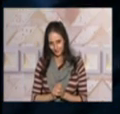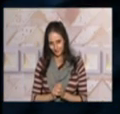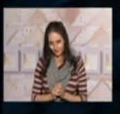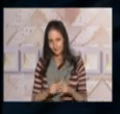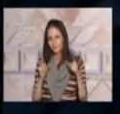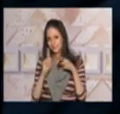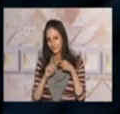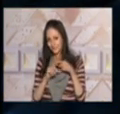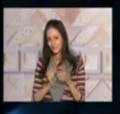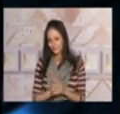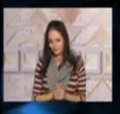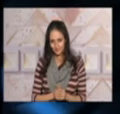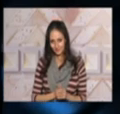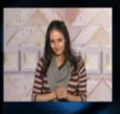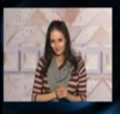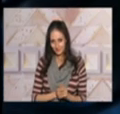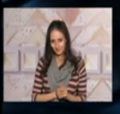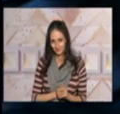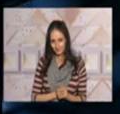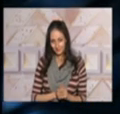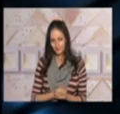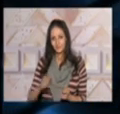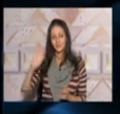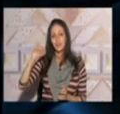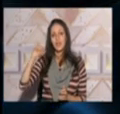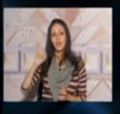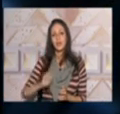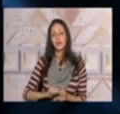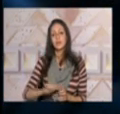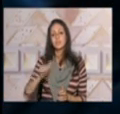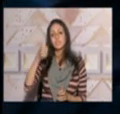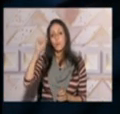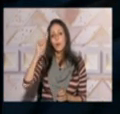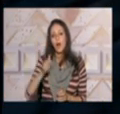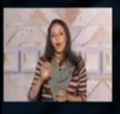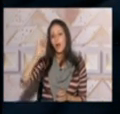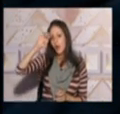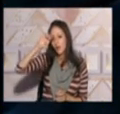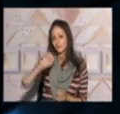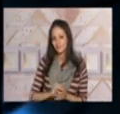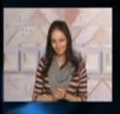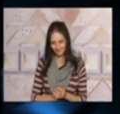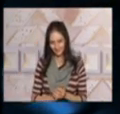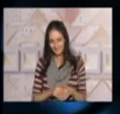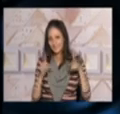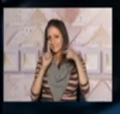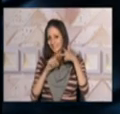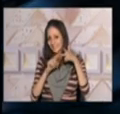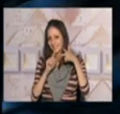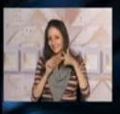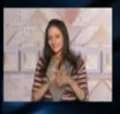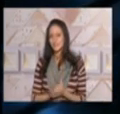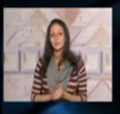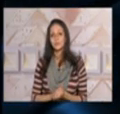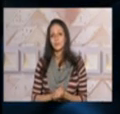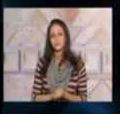اللي فاز بالمركز الثاني زميلة الأستاذ صباح أحمد فرج من الهيئة العامة للاستثمار. واللي فاز بالمركز الثالث